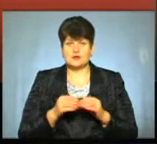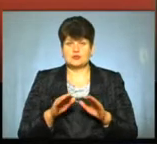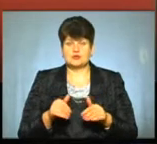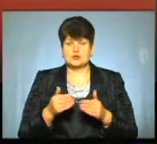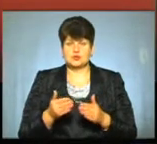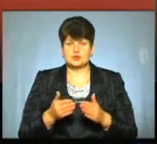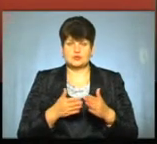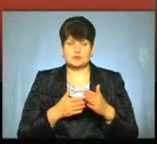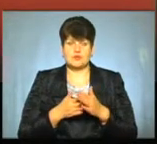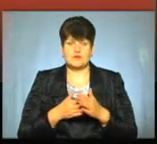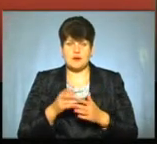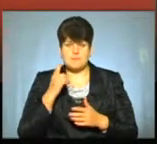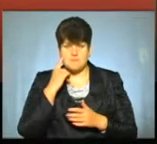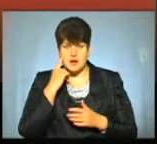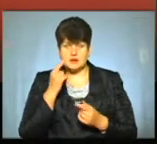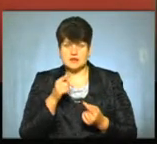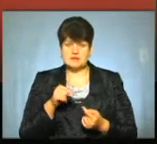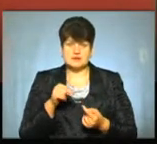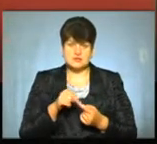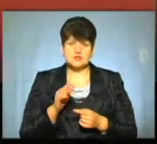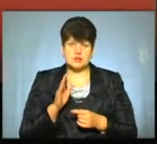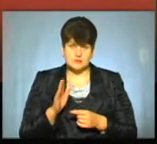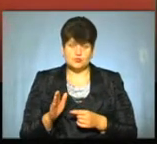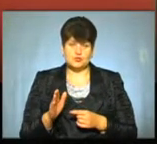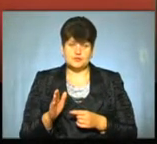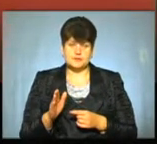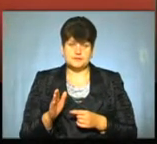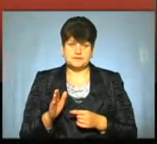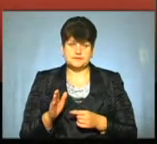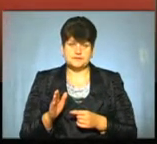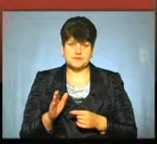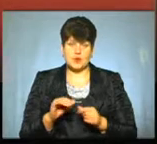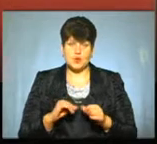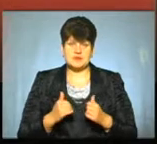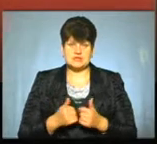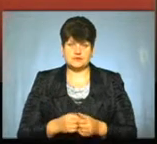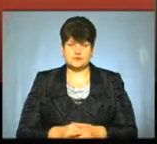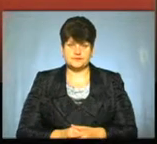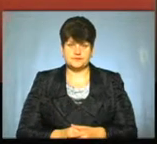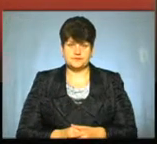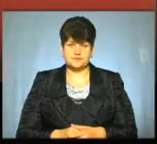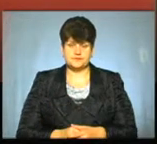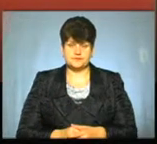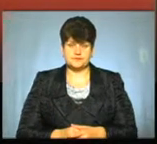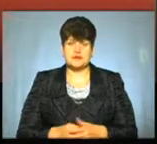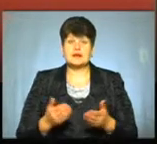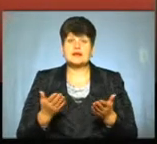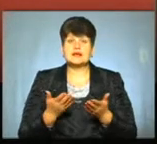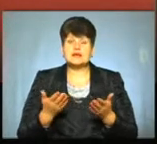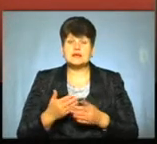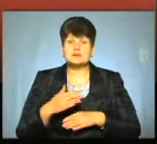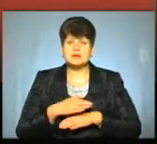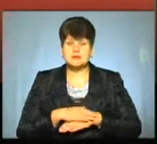загальному дадуть отой пороговий бал, який визначений буде безпосередньо вже самою комісією. Які